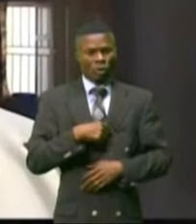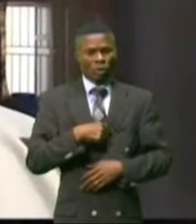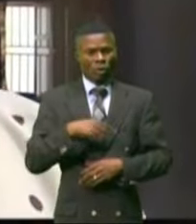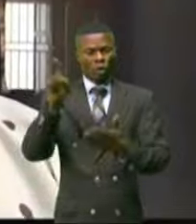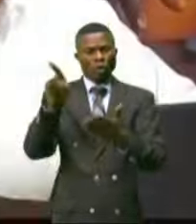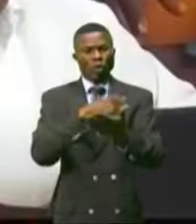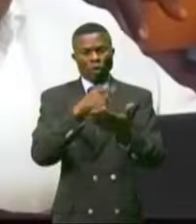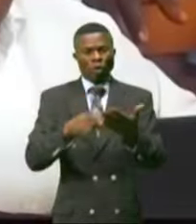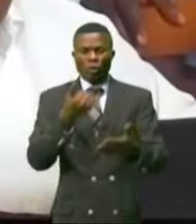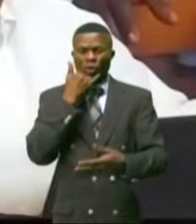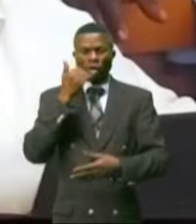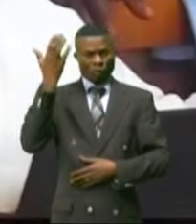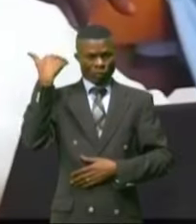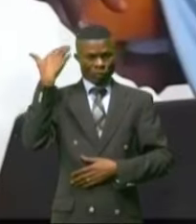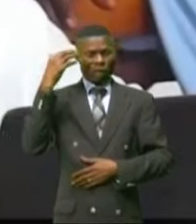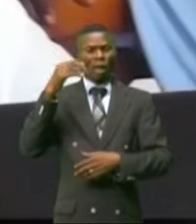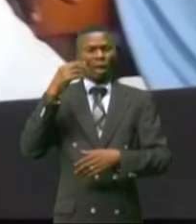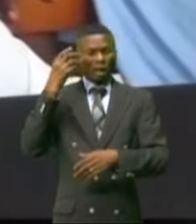corriger